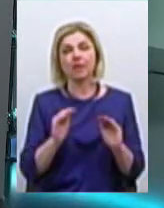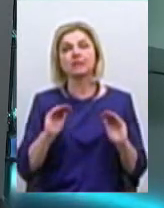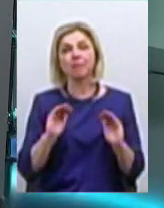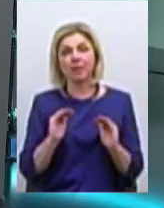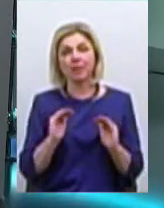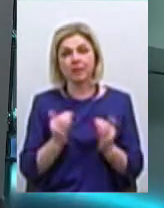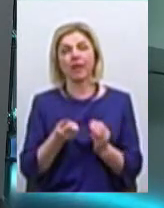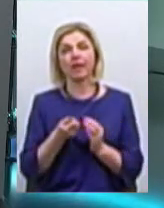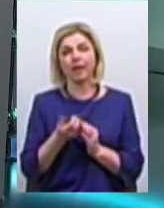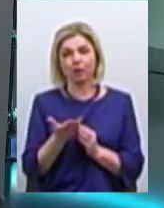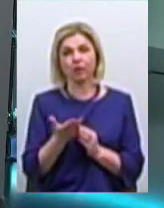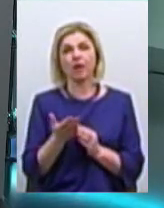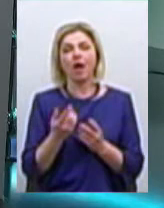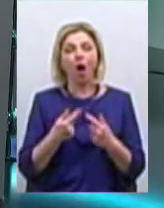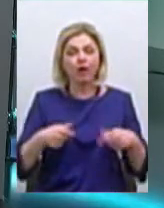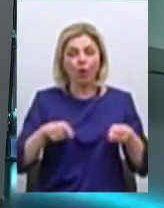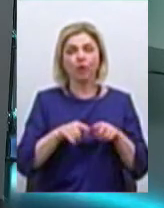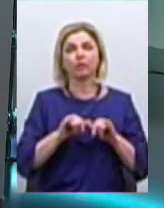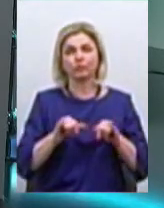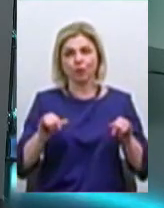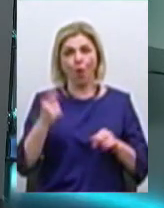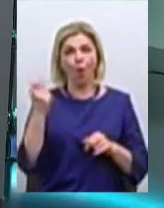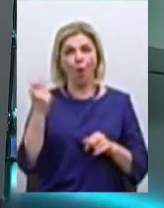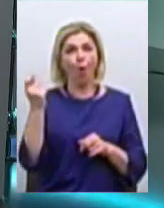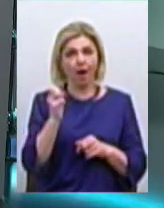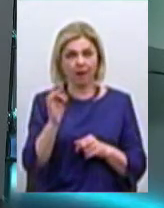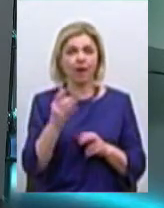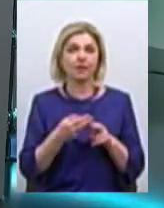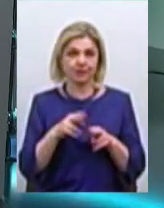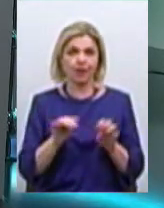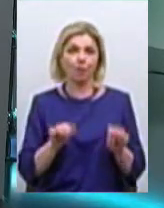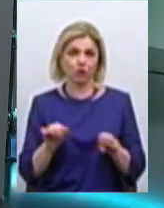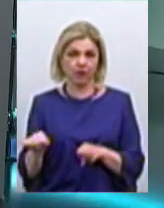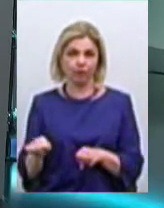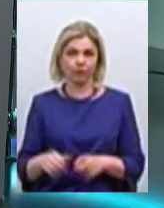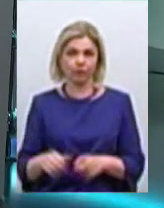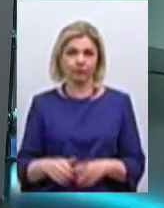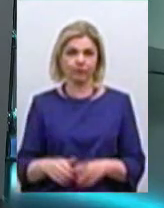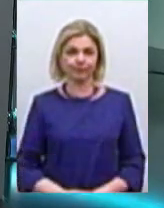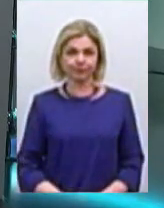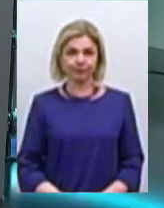зменшувати кількість чи ареал розмноження комарів, ось це якби можливо.